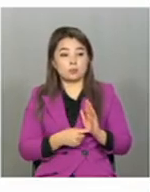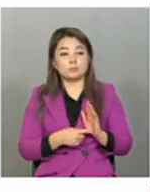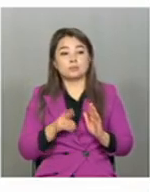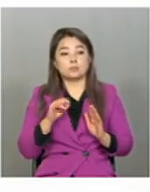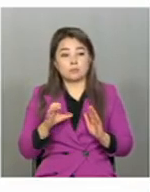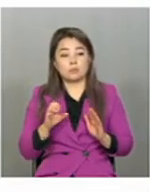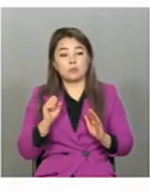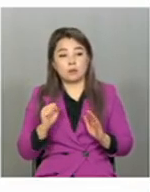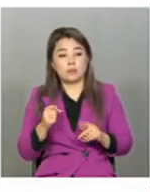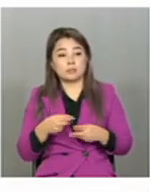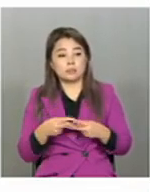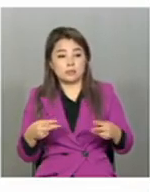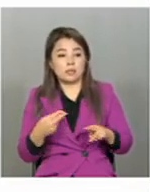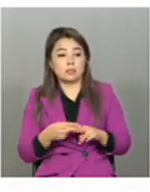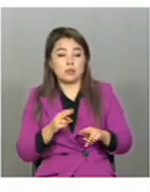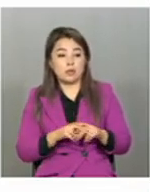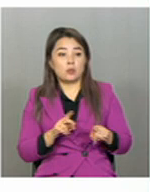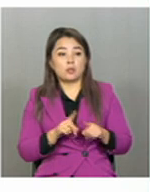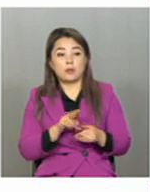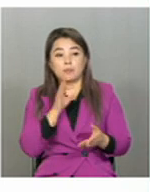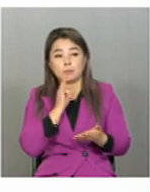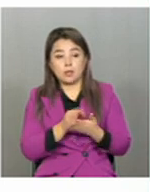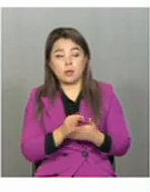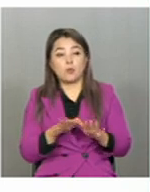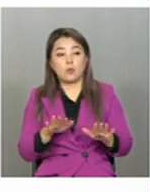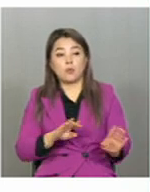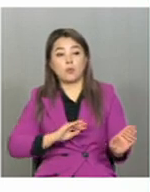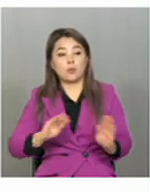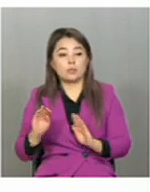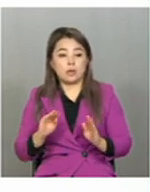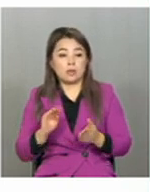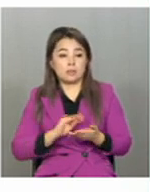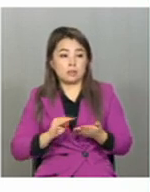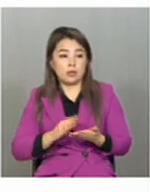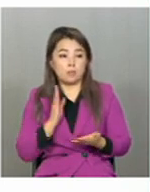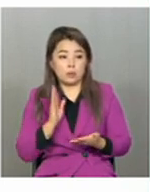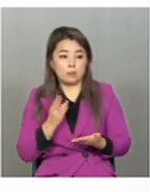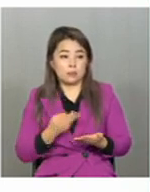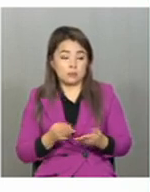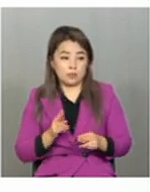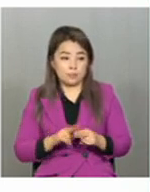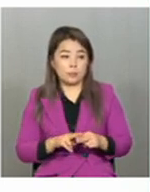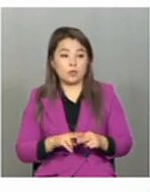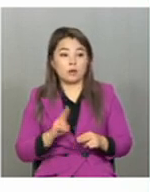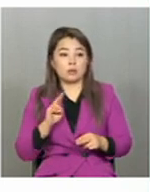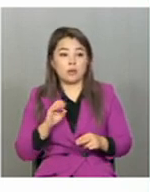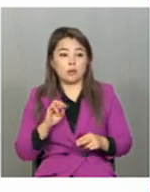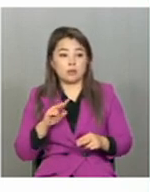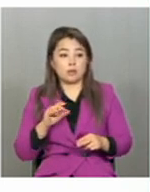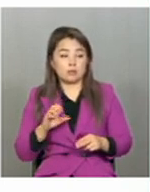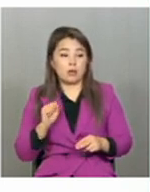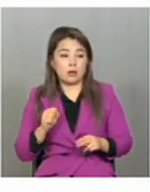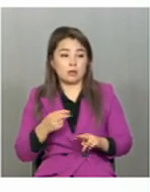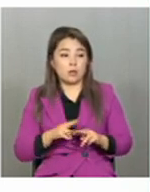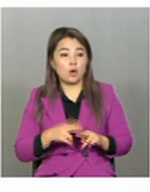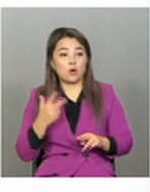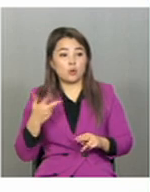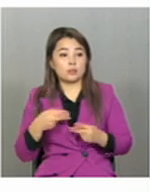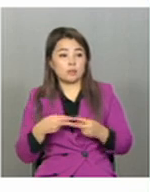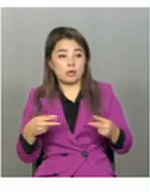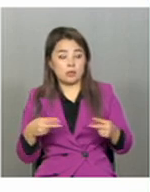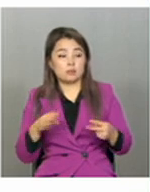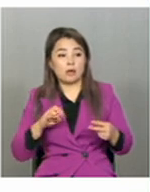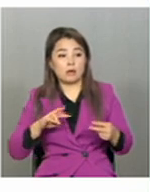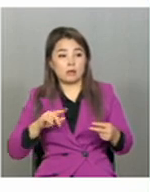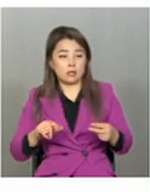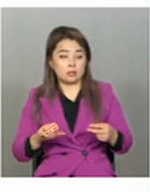А-ға тең. Олай болса, біз орнына қояйық. Тангенс А бізде 3-ке тең, онда тангенс